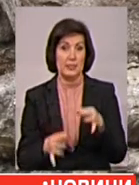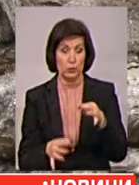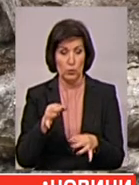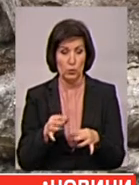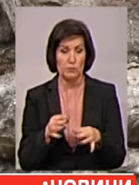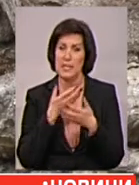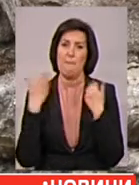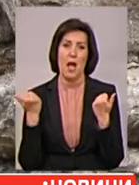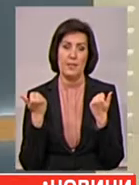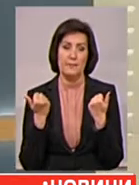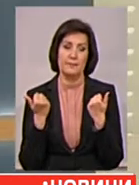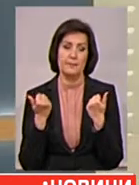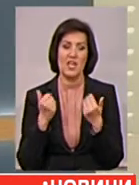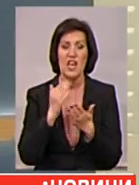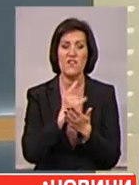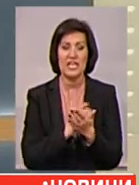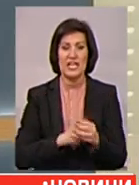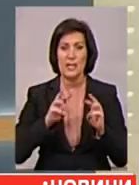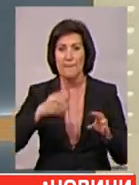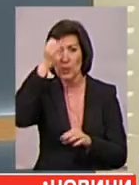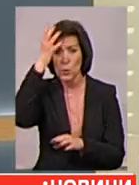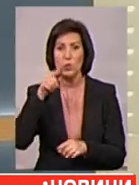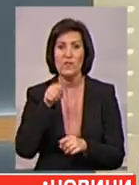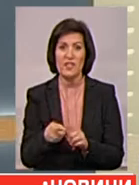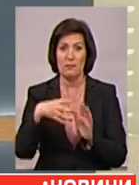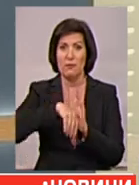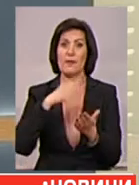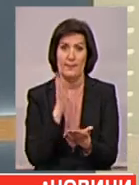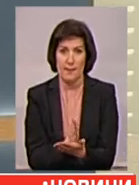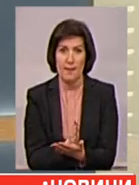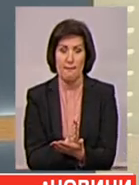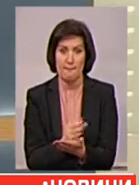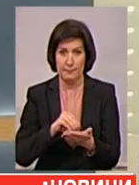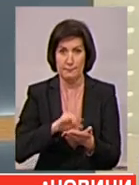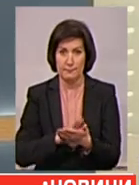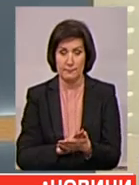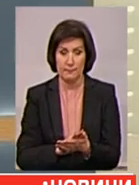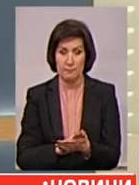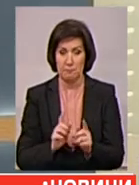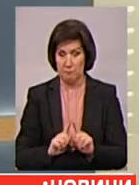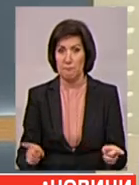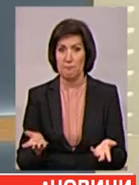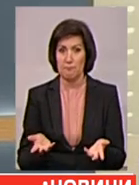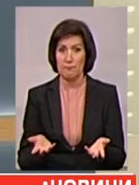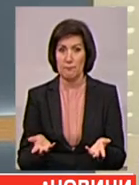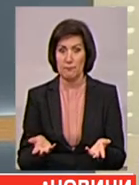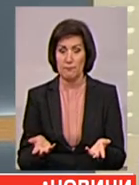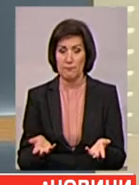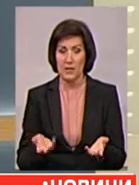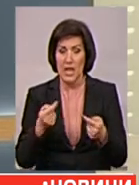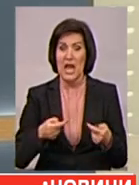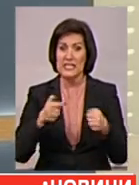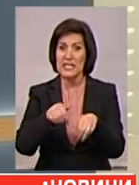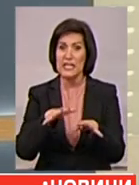немає. В реєстрі Мінкульту він є фіксований. Колізія виходить? Виходить колізія. А